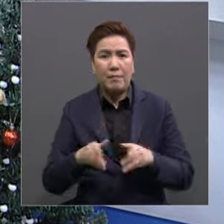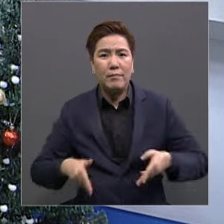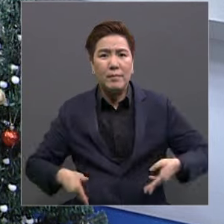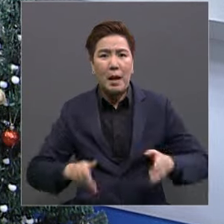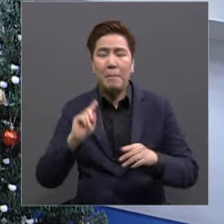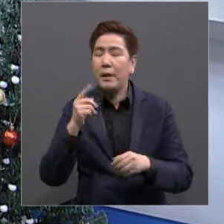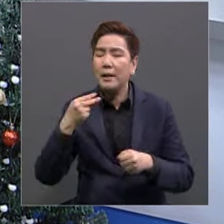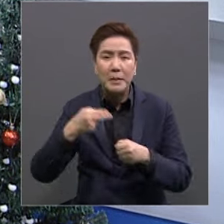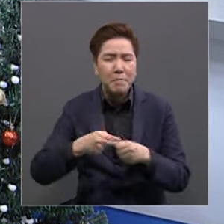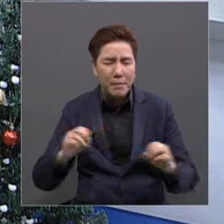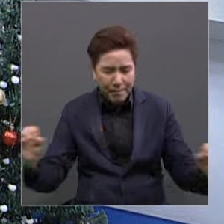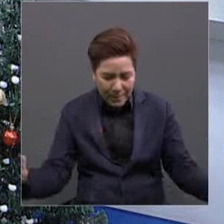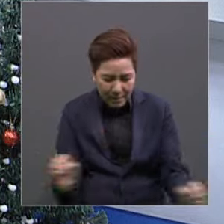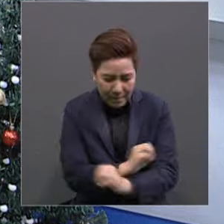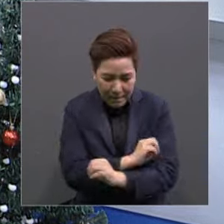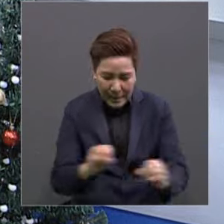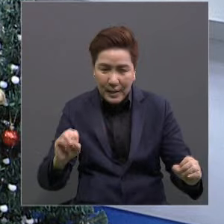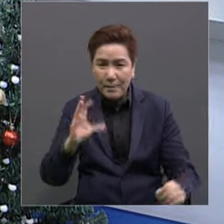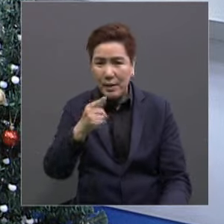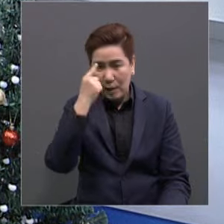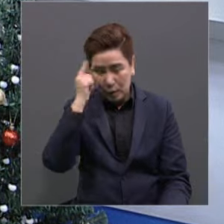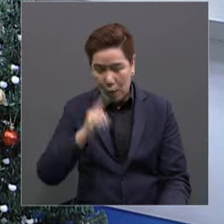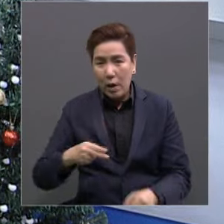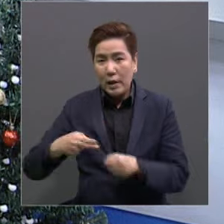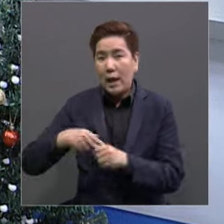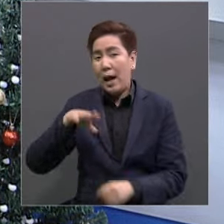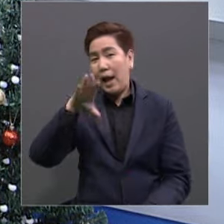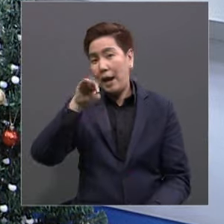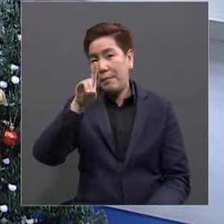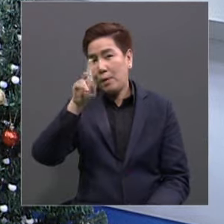างใหม่สถานีน้ำมันยังไม่มีเพราะฉะนั้น ยังไม่มีนะ ต้องเติม